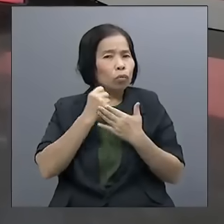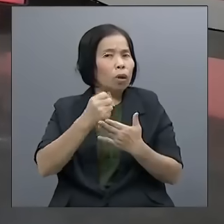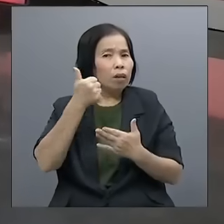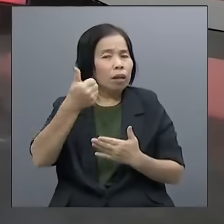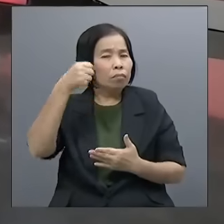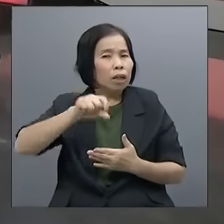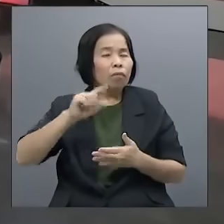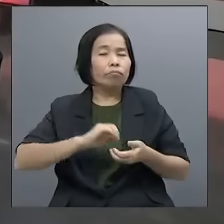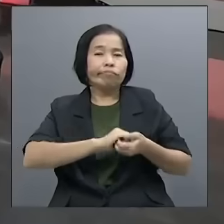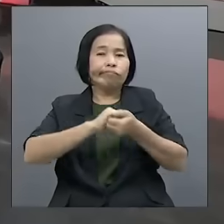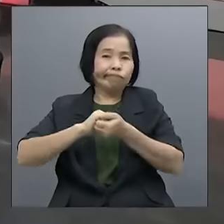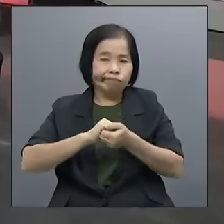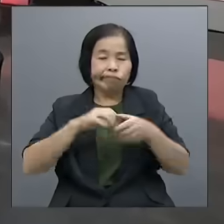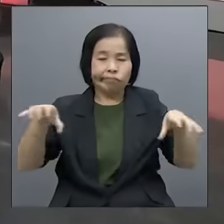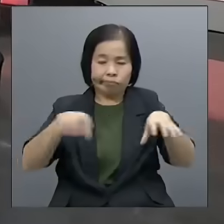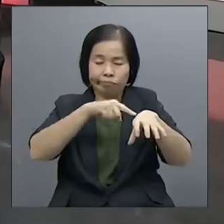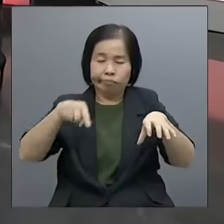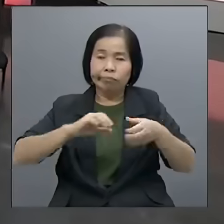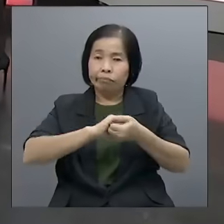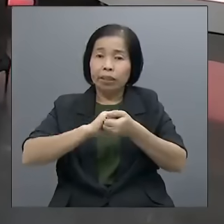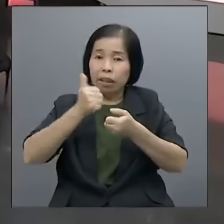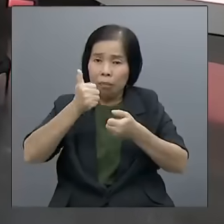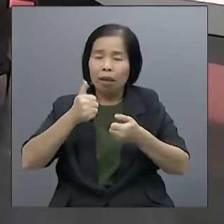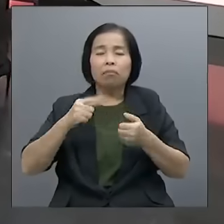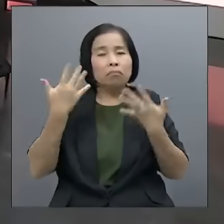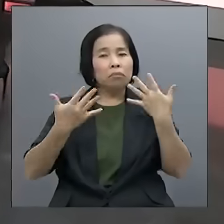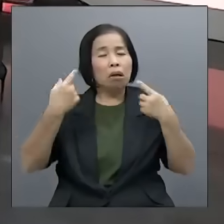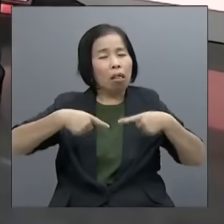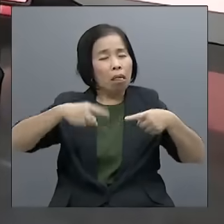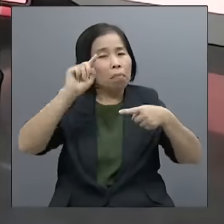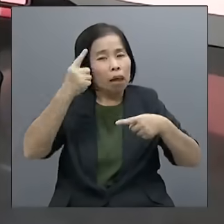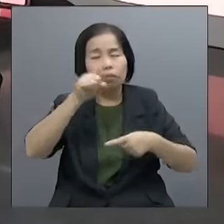ความสัมพันธ์ของสองฝ่ายได้จริงหรือไม่หรือว่าจะกลายเป็นปมขัดแย้งปมใหม่ตามมาค่ะ ขอบคุณค่ะ